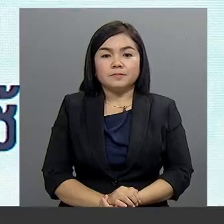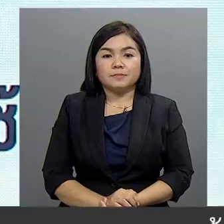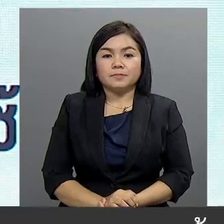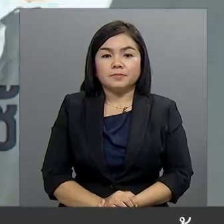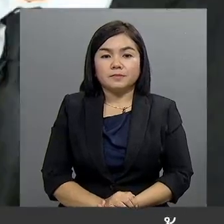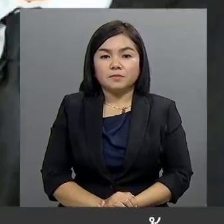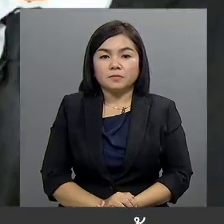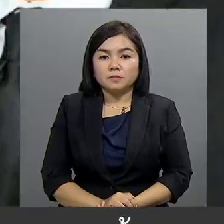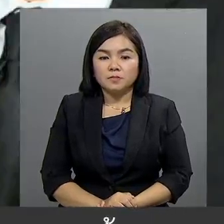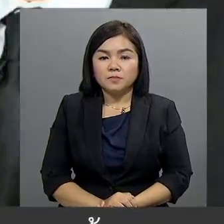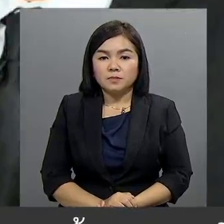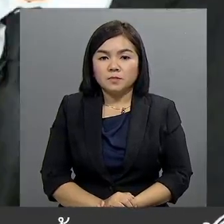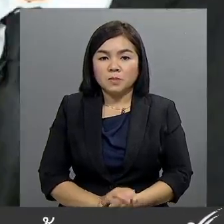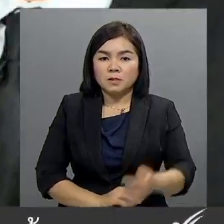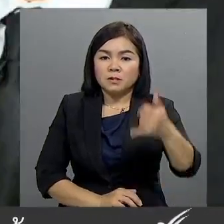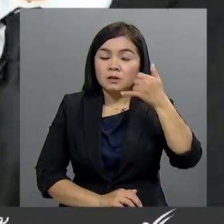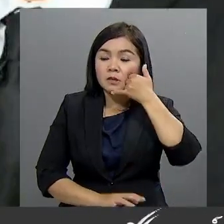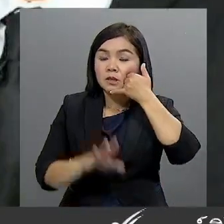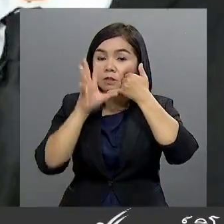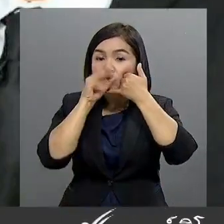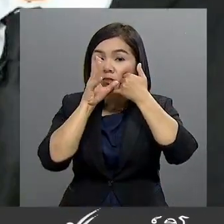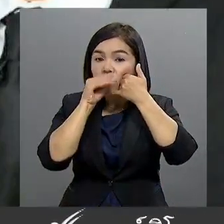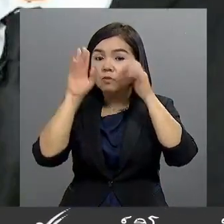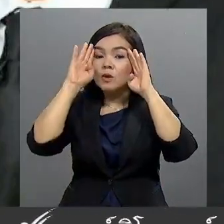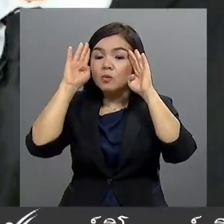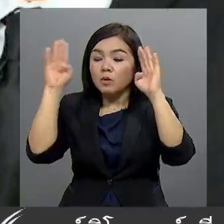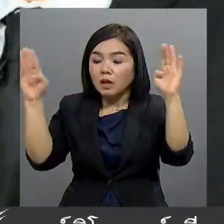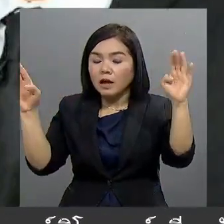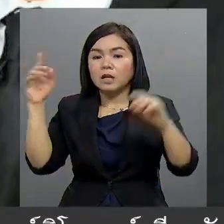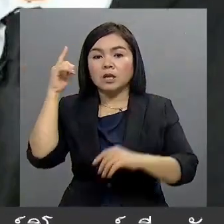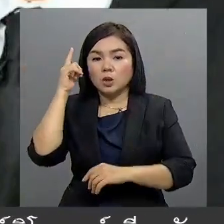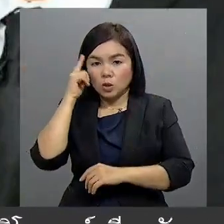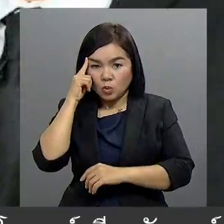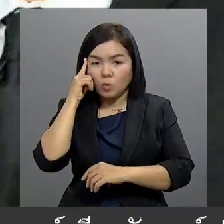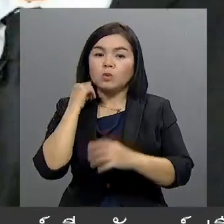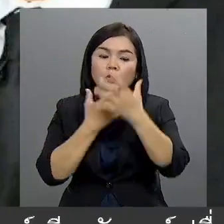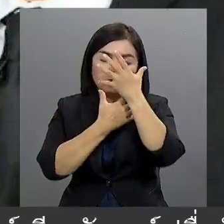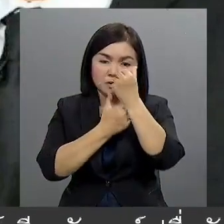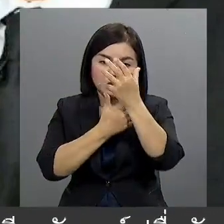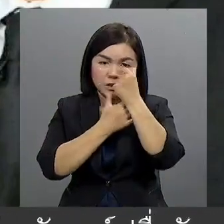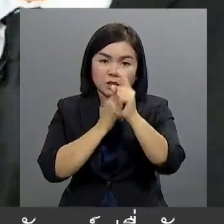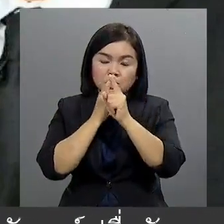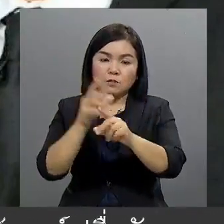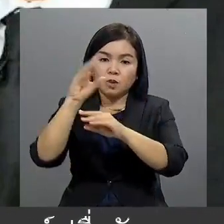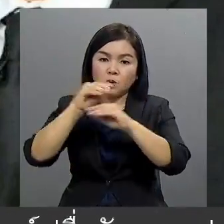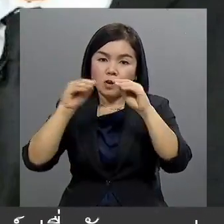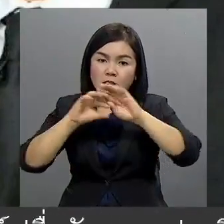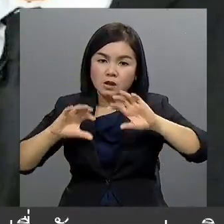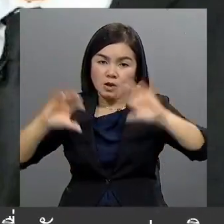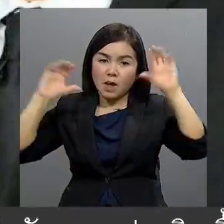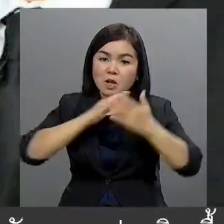ตาส errandที่ควรัรู้ âceาจะให้ความสนใจมากและคงจะเรงธาเบีน